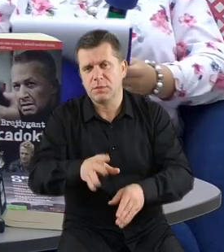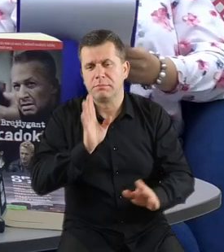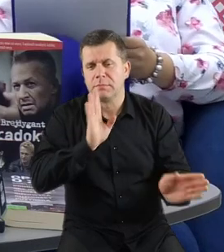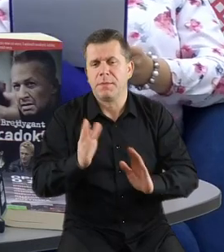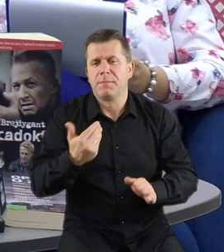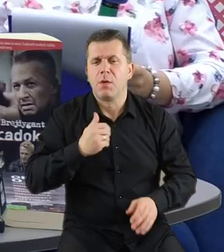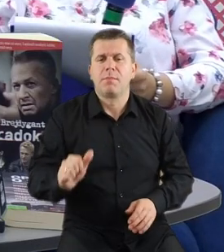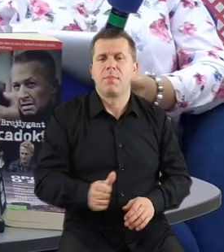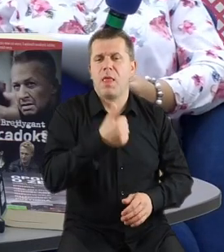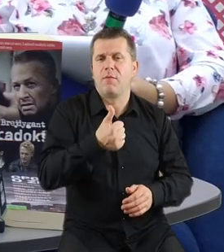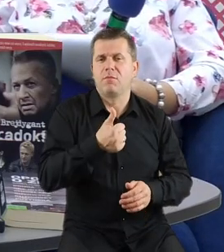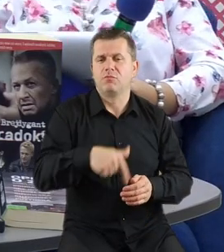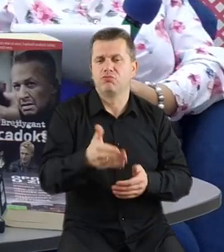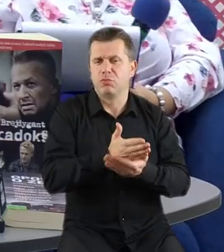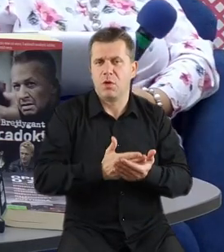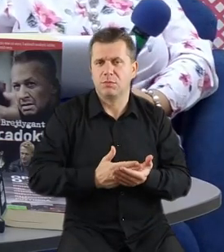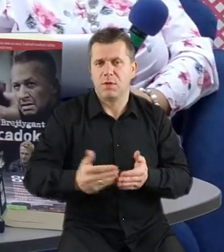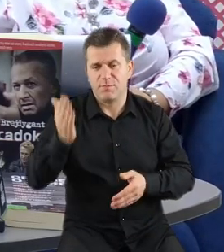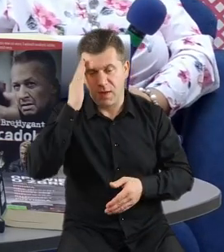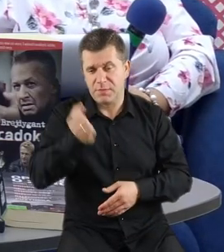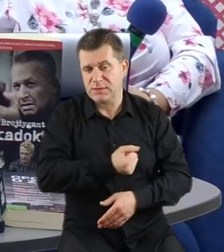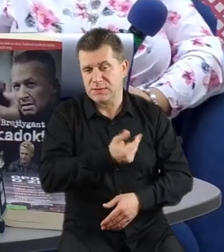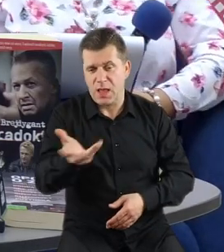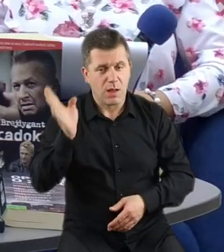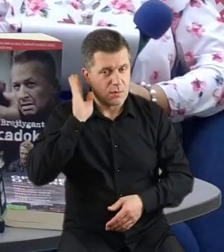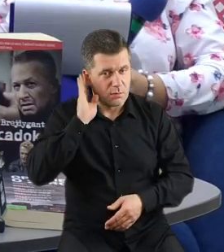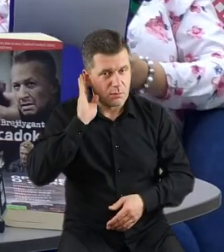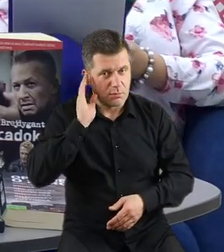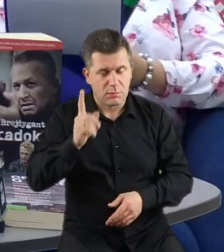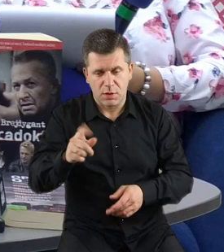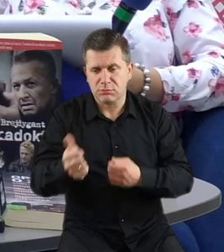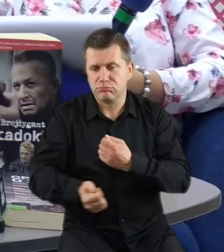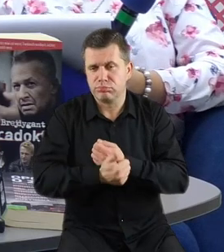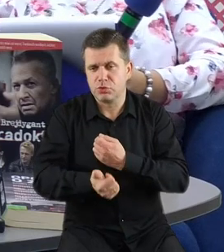którym powstała pierwsza część, no bo jak wiemy, serial się dzieje